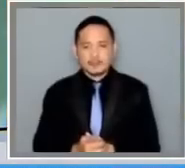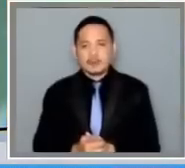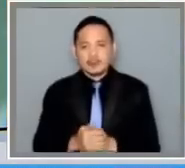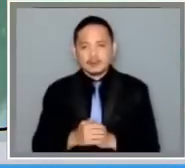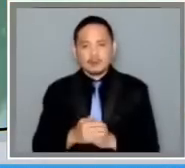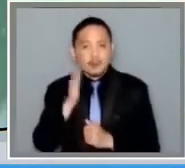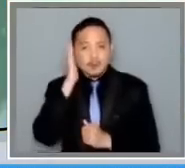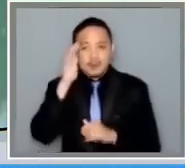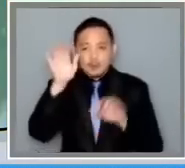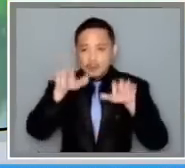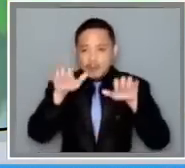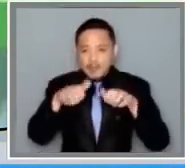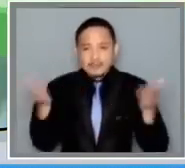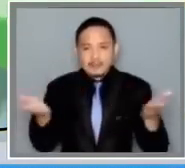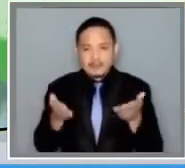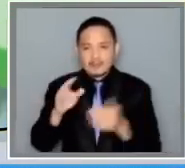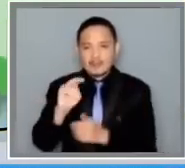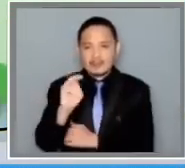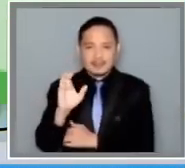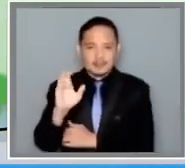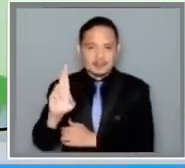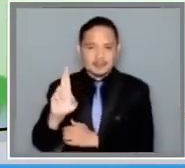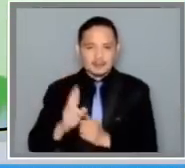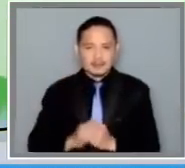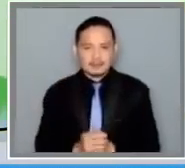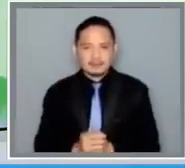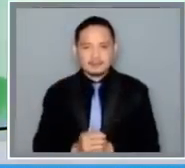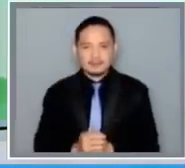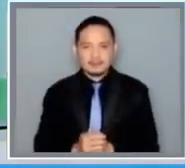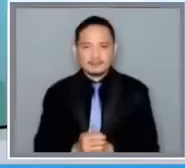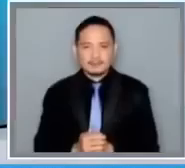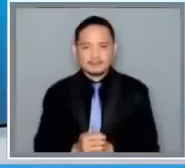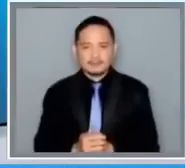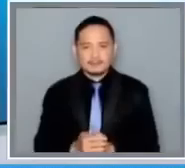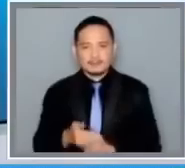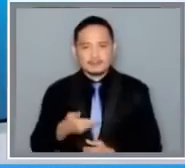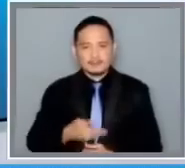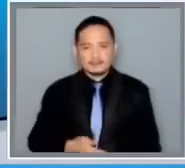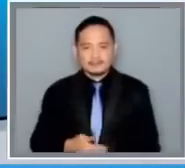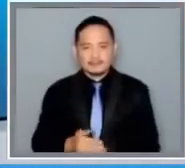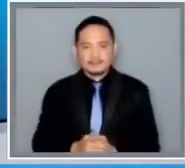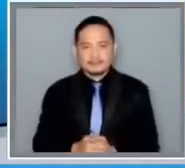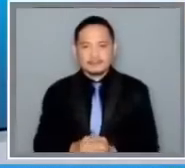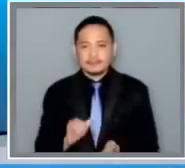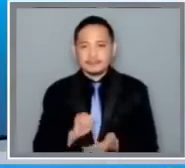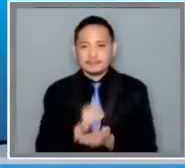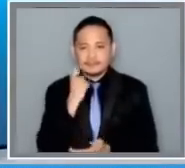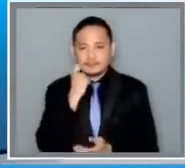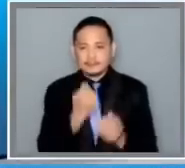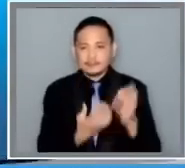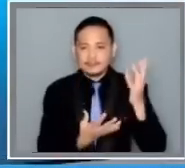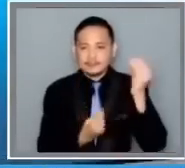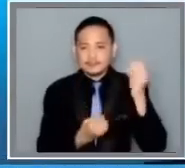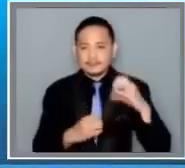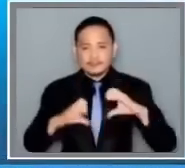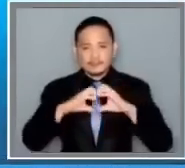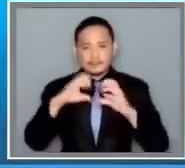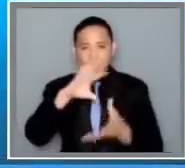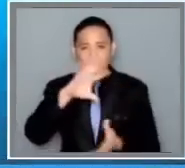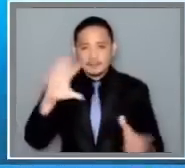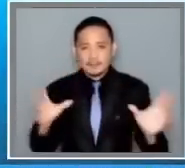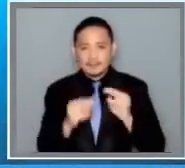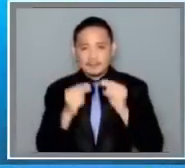araw dito naman sa Metro Manila. Ako po si Katrina Son. Iyan ang latest mula sa GMA Integrated News Weather